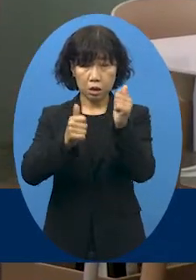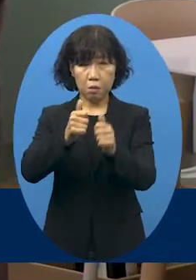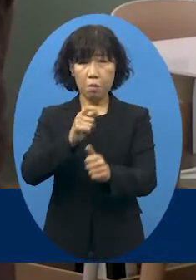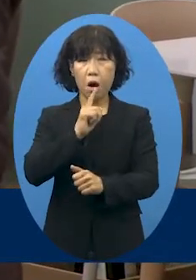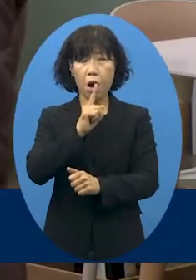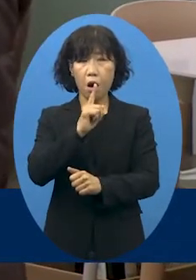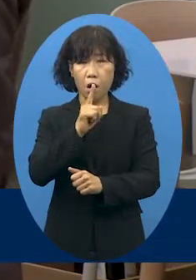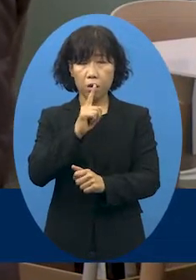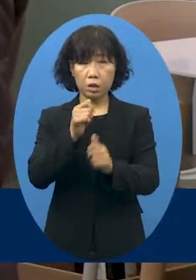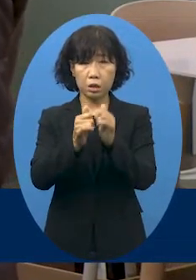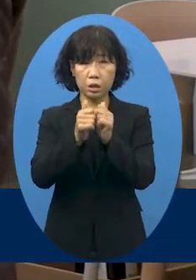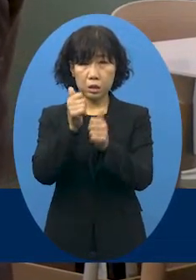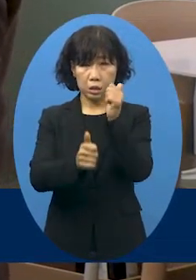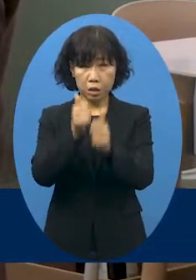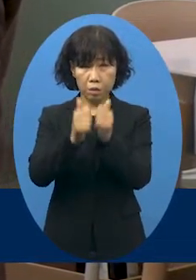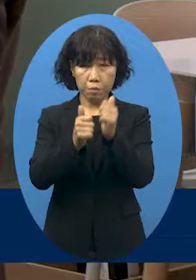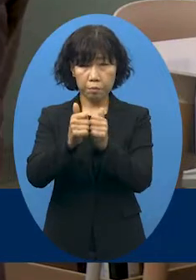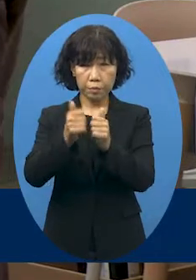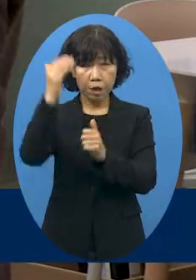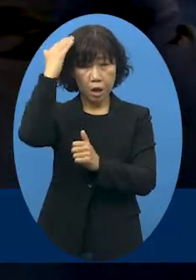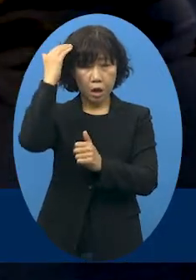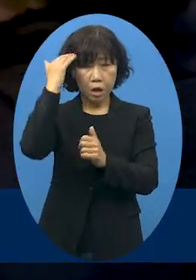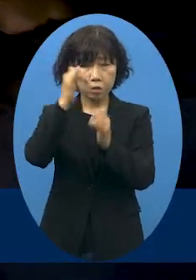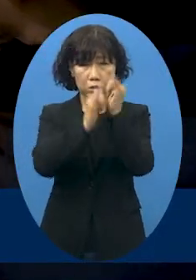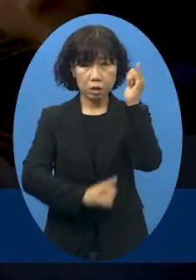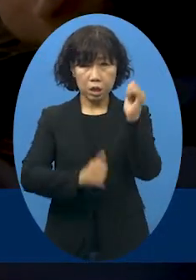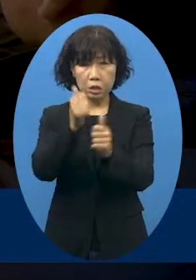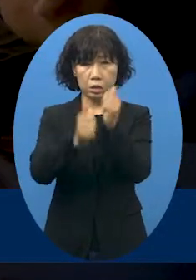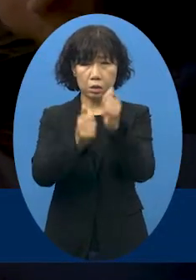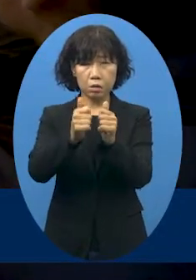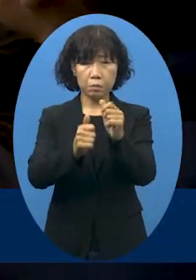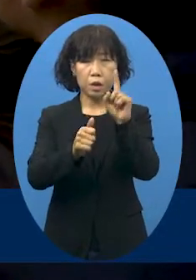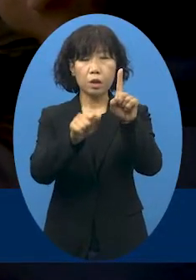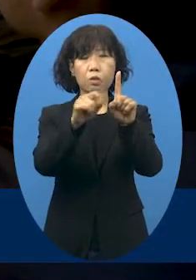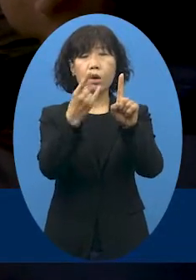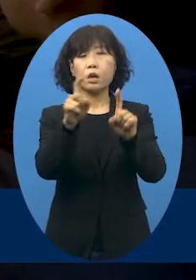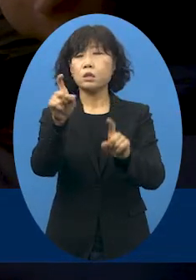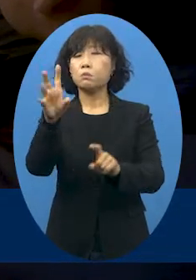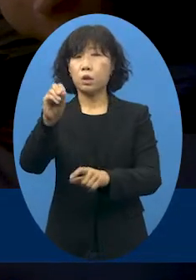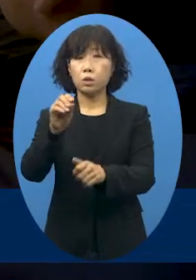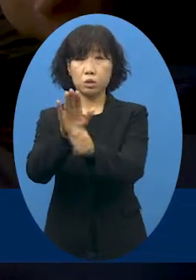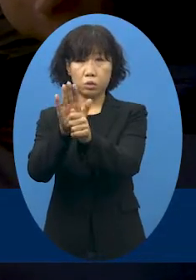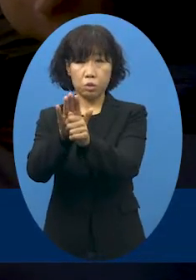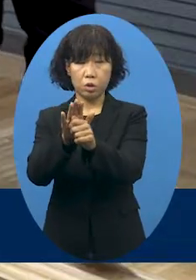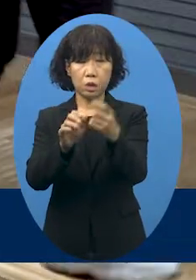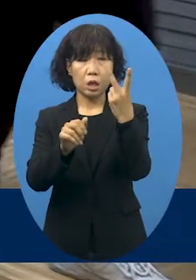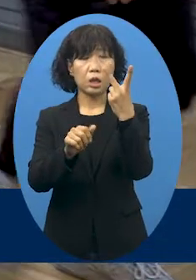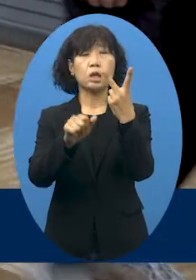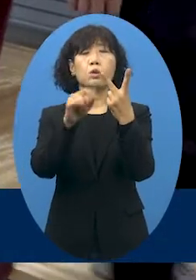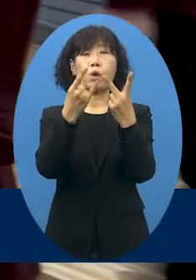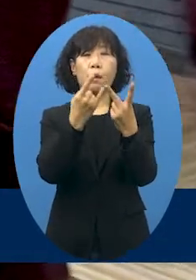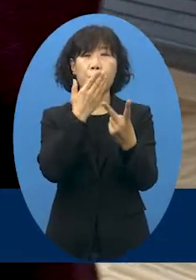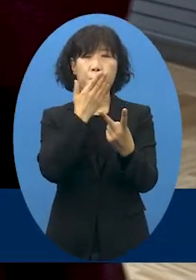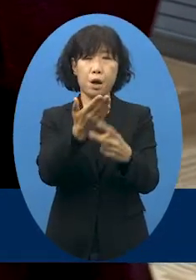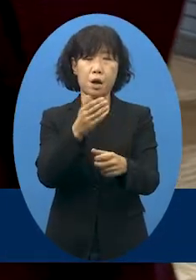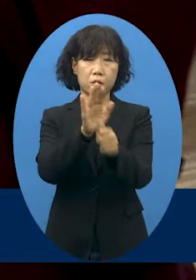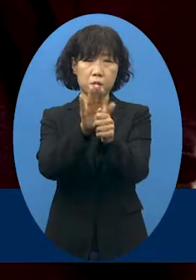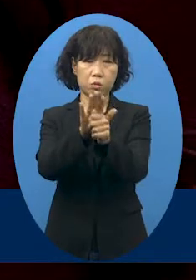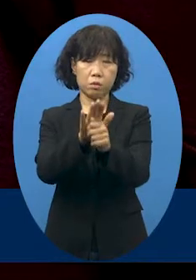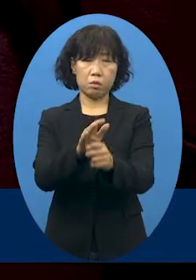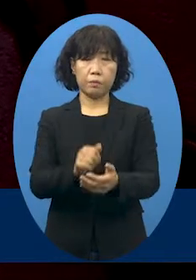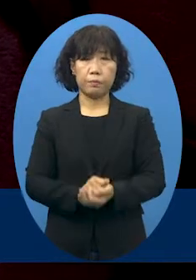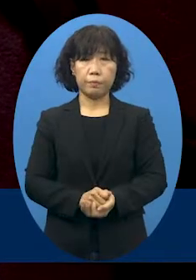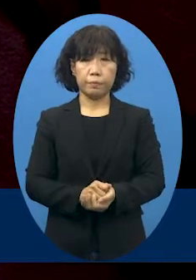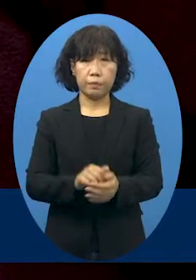자격 시험 토익 등 어학 시험 한국사 능력 검정 시험 응시자이며 10만 원 1인당 최대